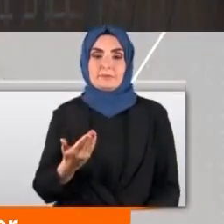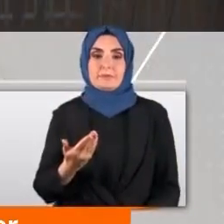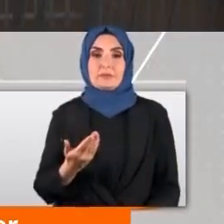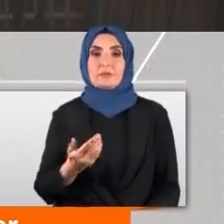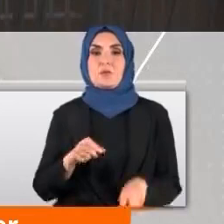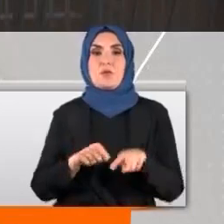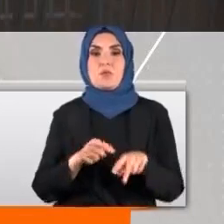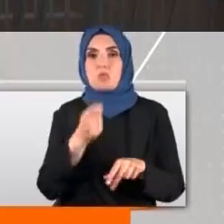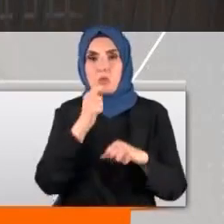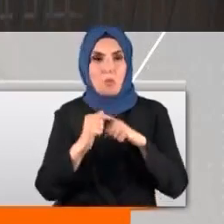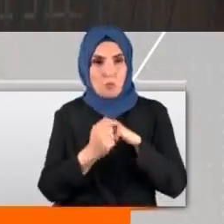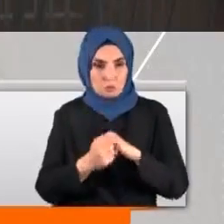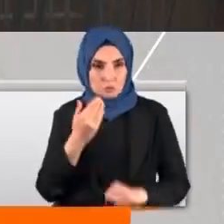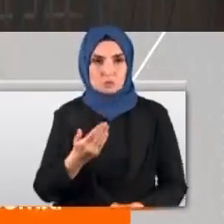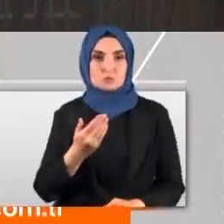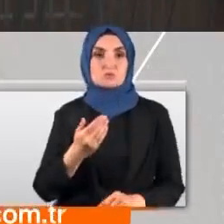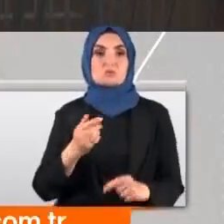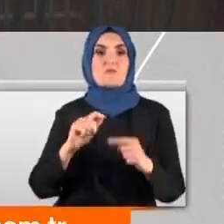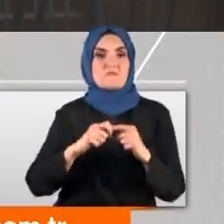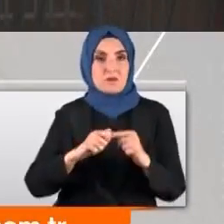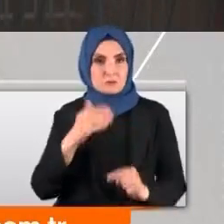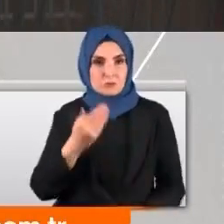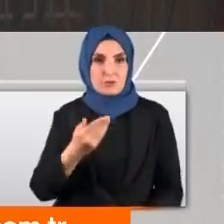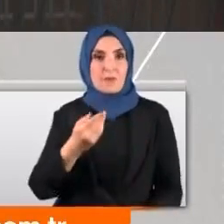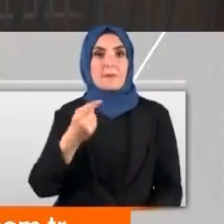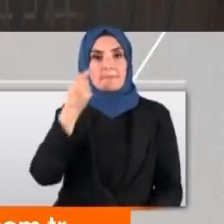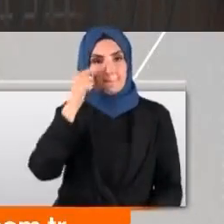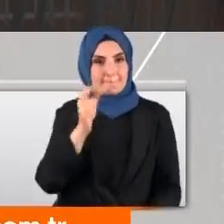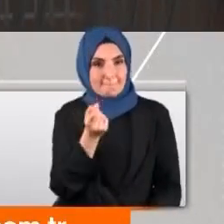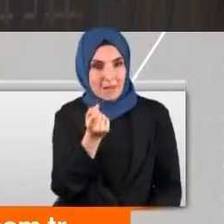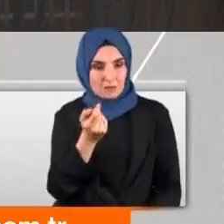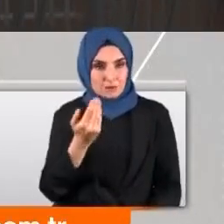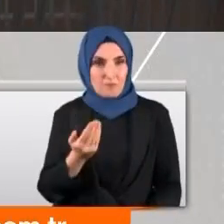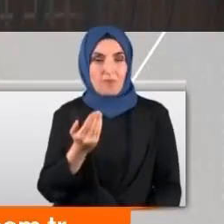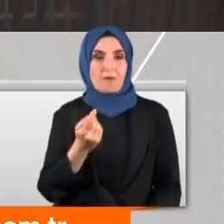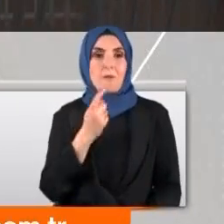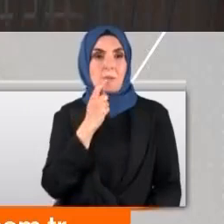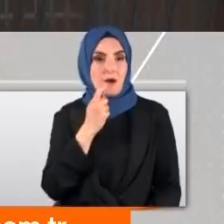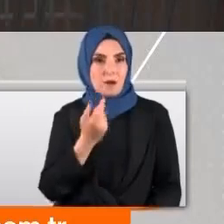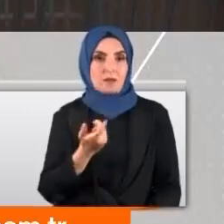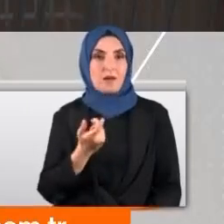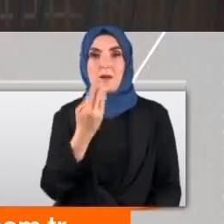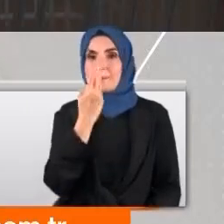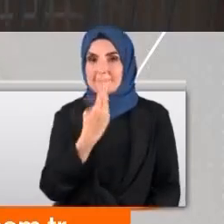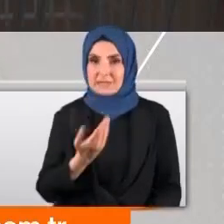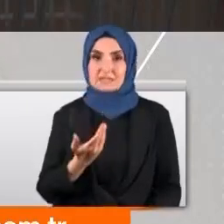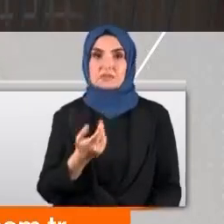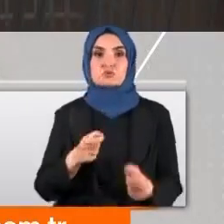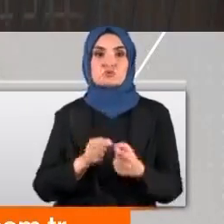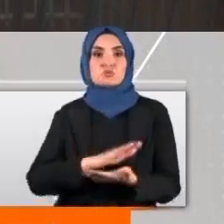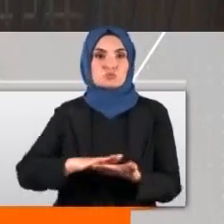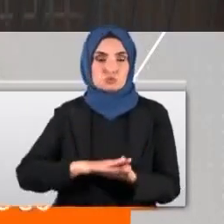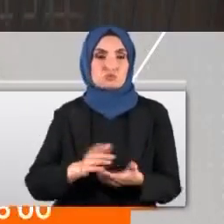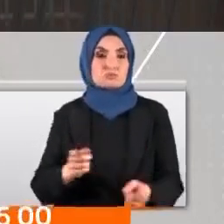fasulye, mercimek, makarna, pirinç ve bulgur. Bunun gibi birçok